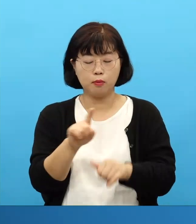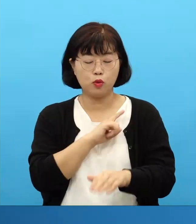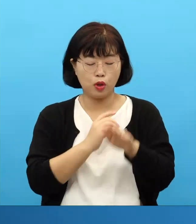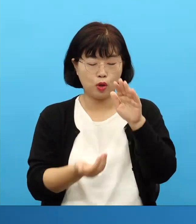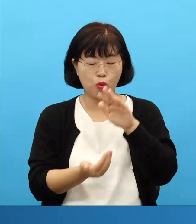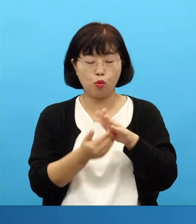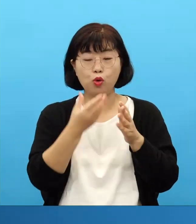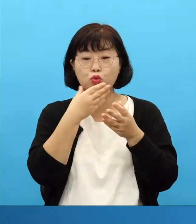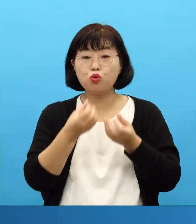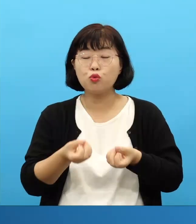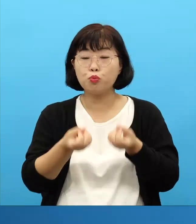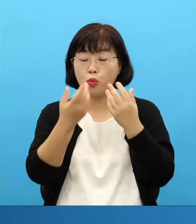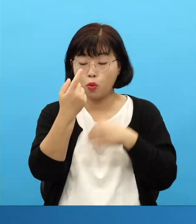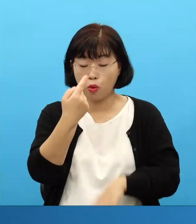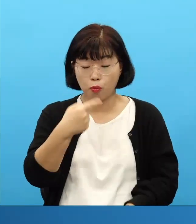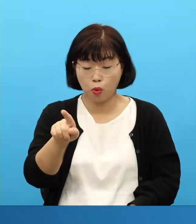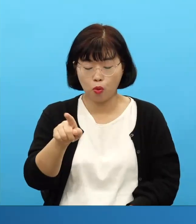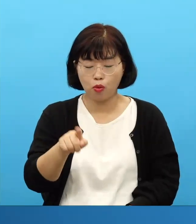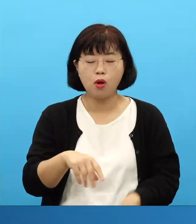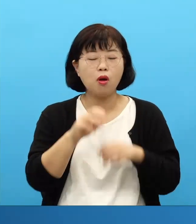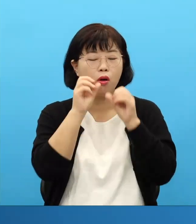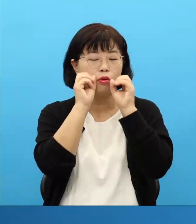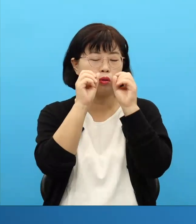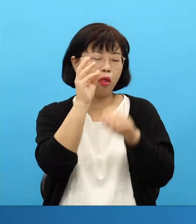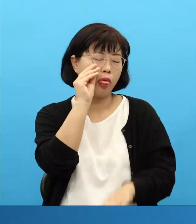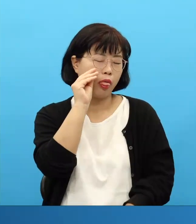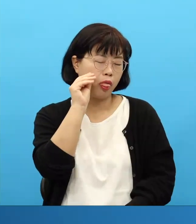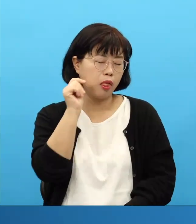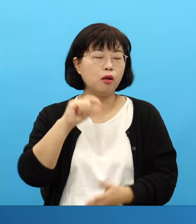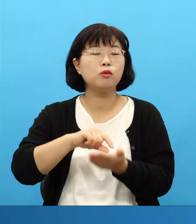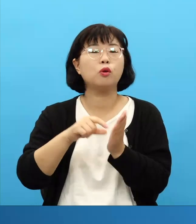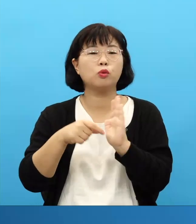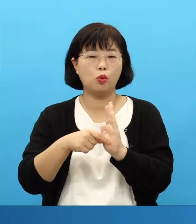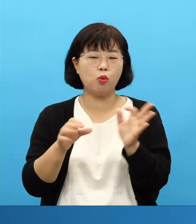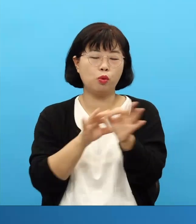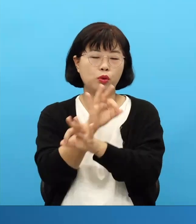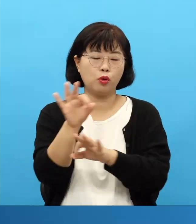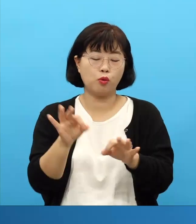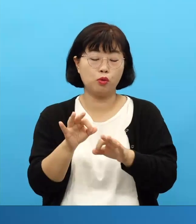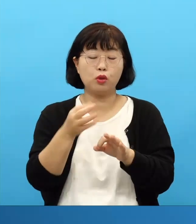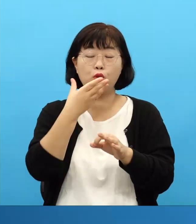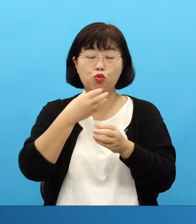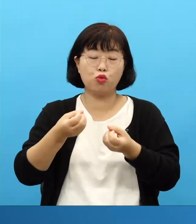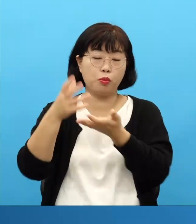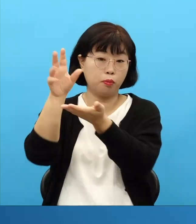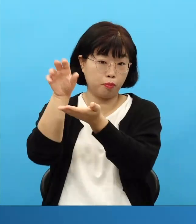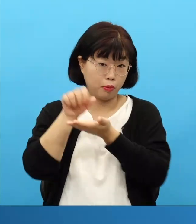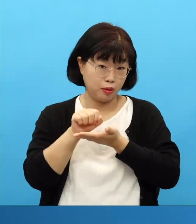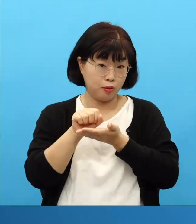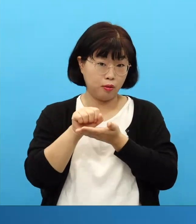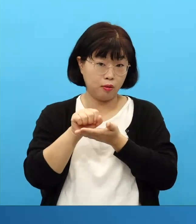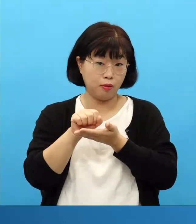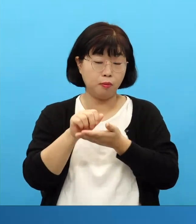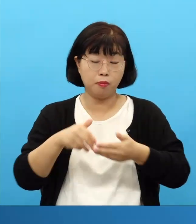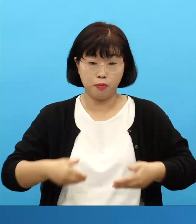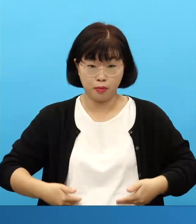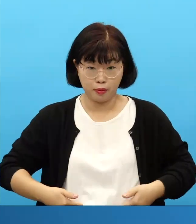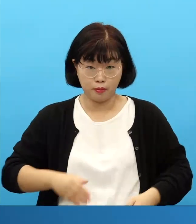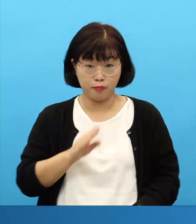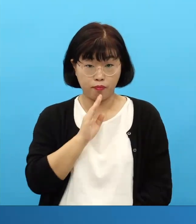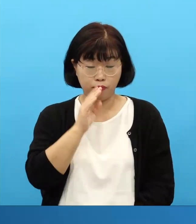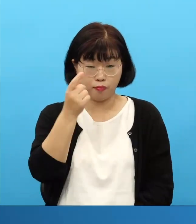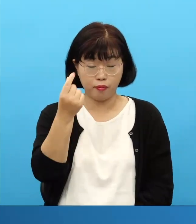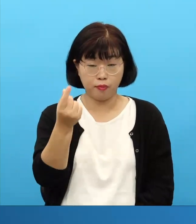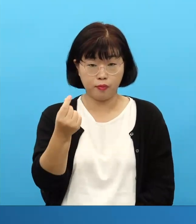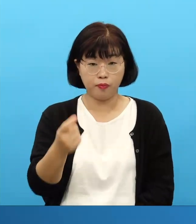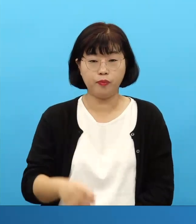전도할 만큼 축복받으면 됩니다. And the blessing that our business people receive is a blessing enough to be able to evangelize. 산업인의